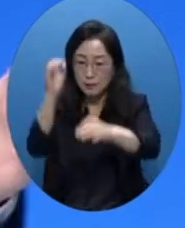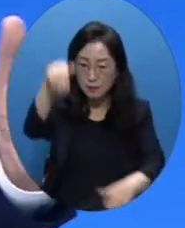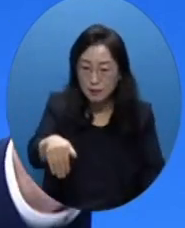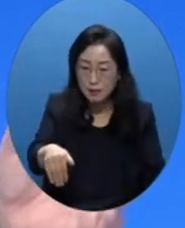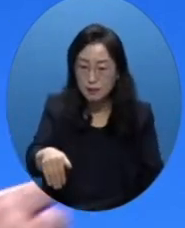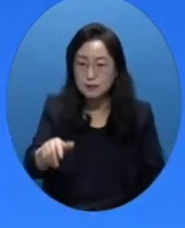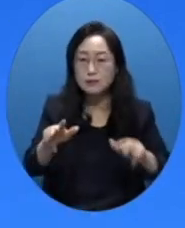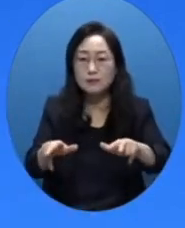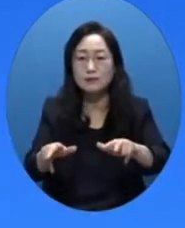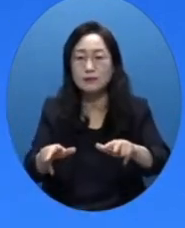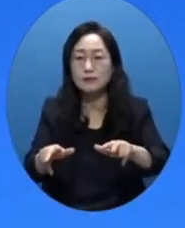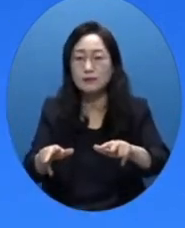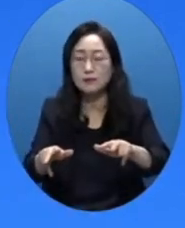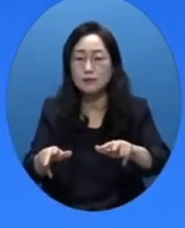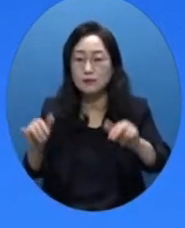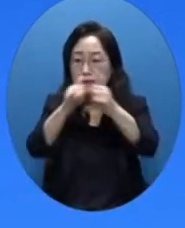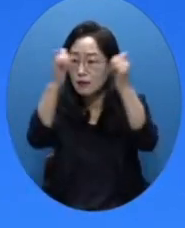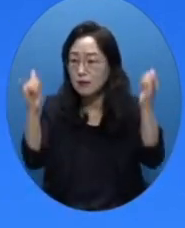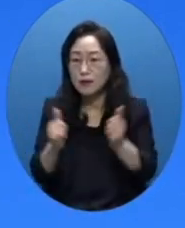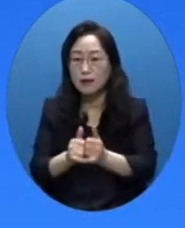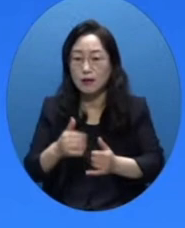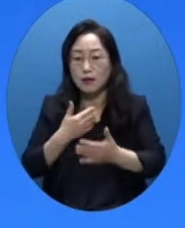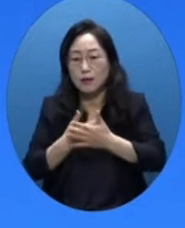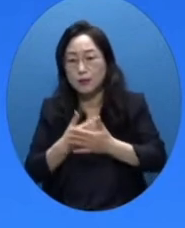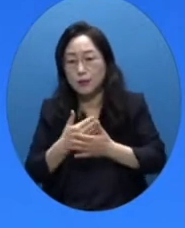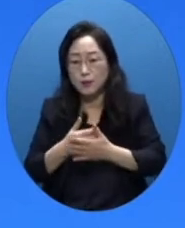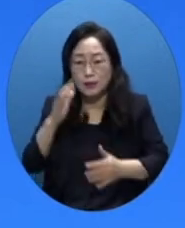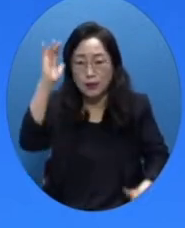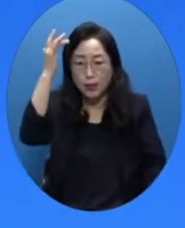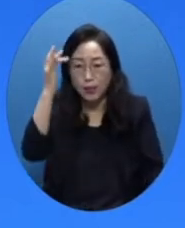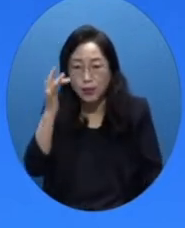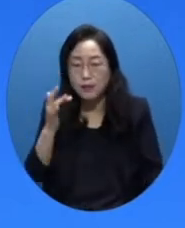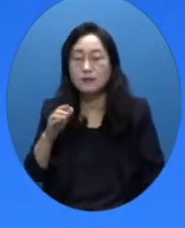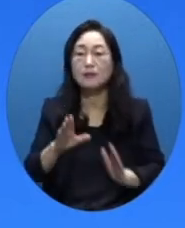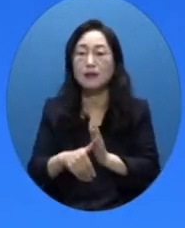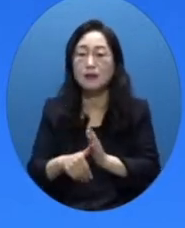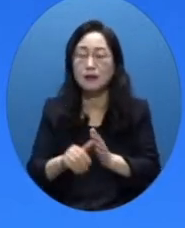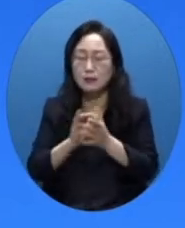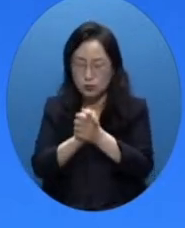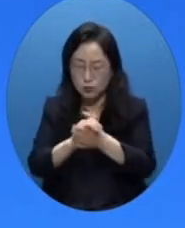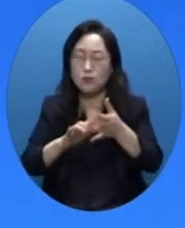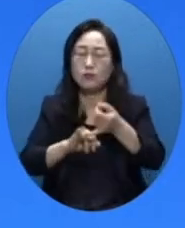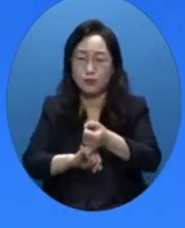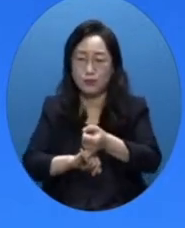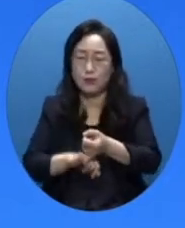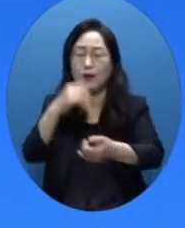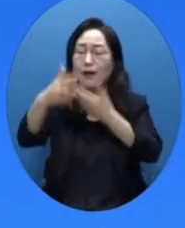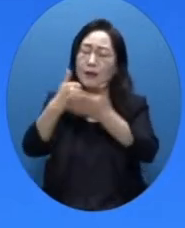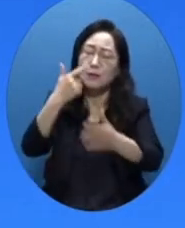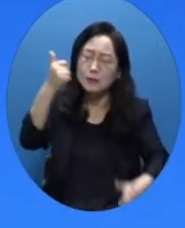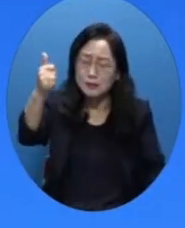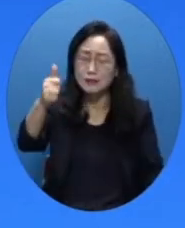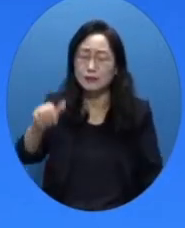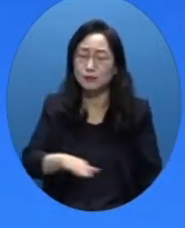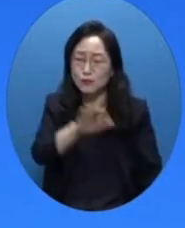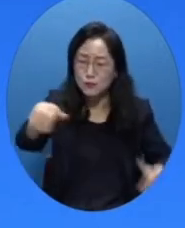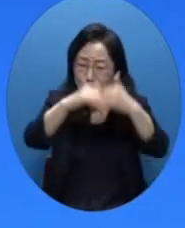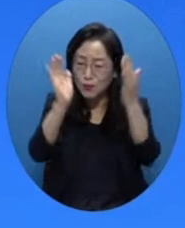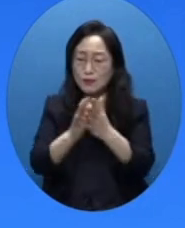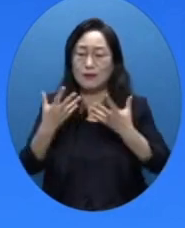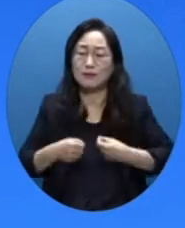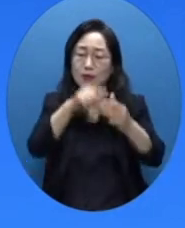여러 가지로 사회적인 불안과 염려가 우리가 엄습해 올 때 우리는 기도해야 됩니다. 하나님 아버지, 우리를 이 모든